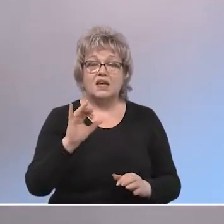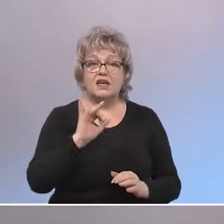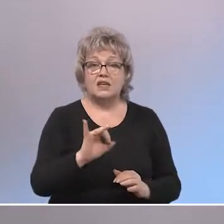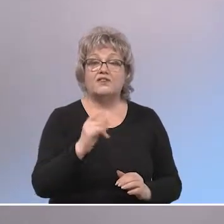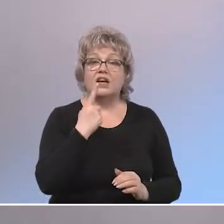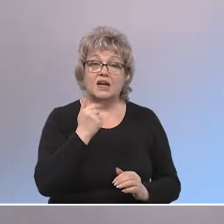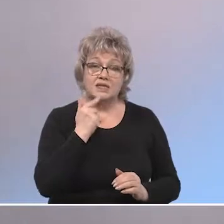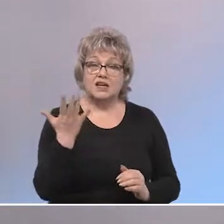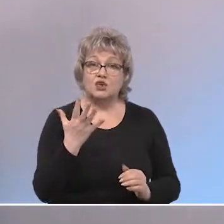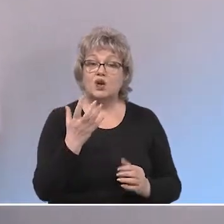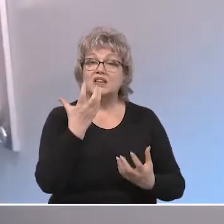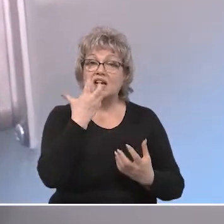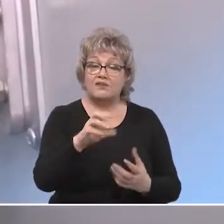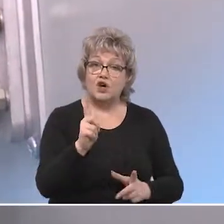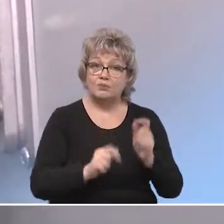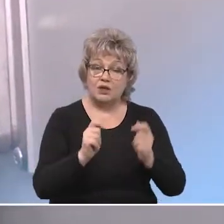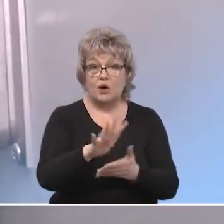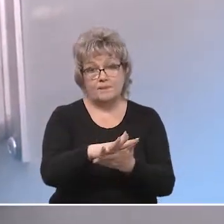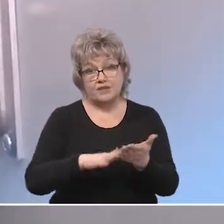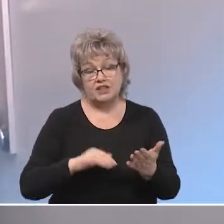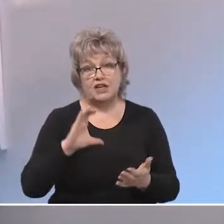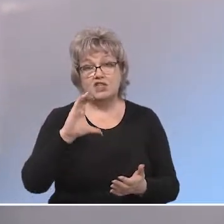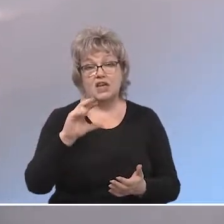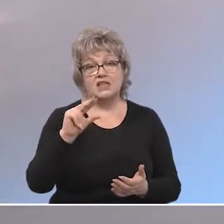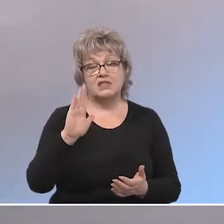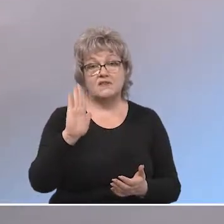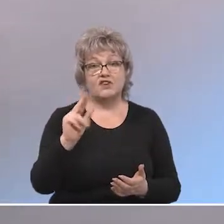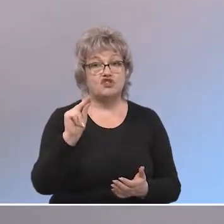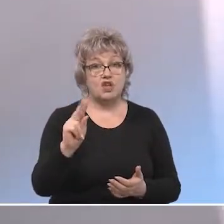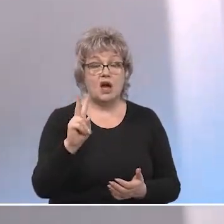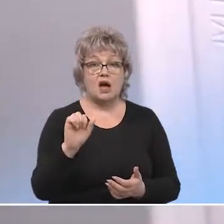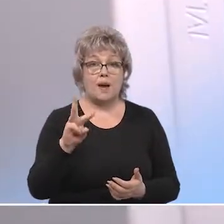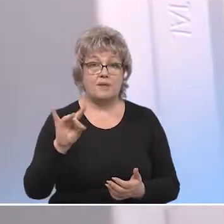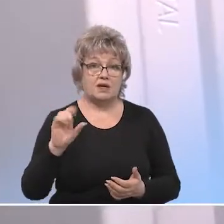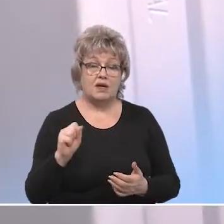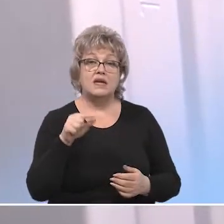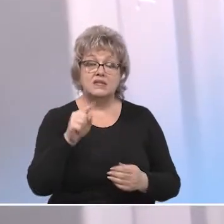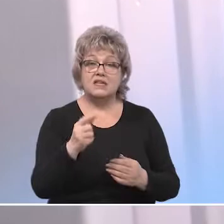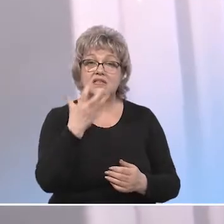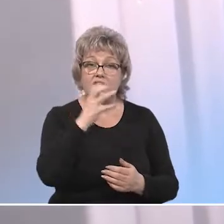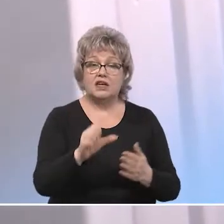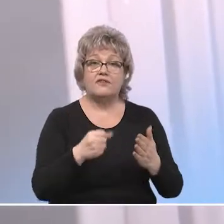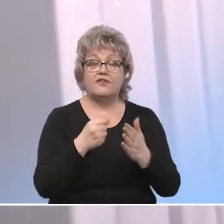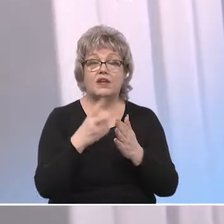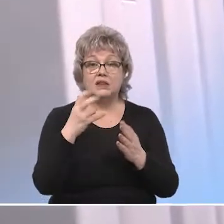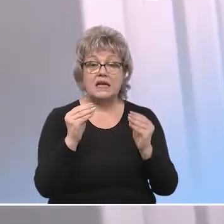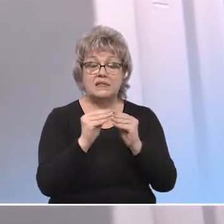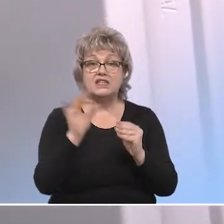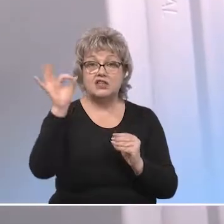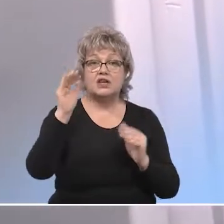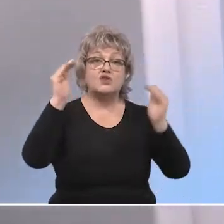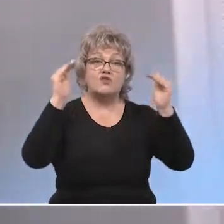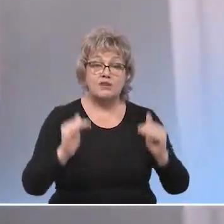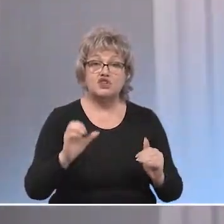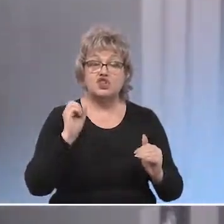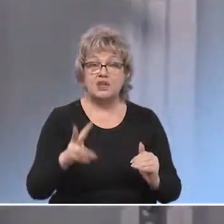которые догревают молоко. И дальше СВЧ-камера. Значит, здесь догрев идет на 10 градусов меньше,